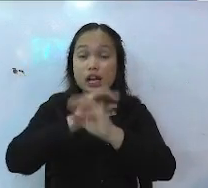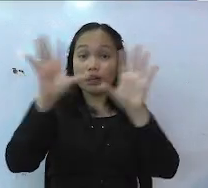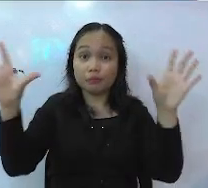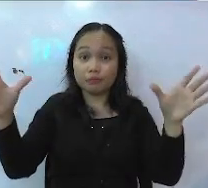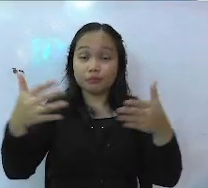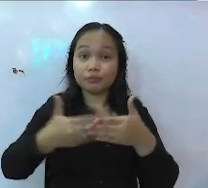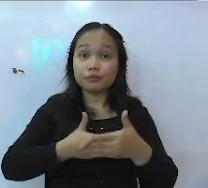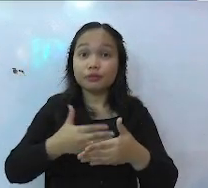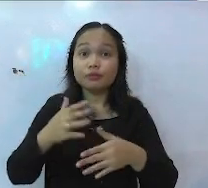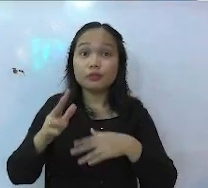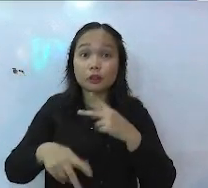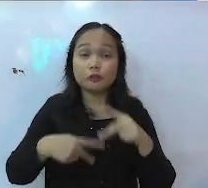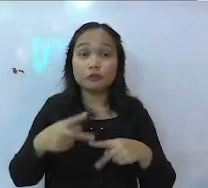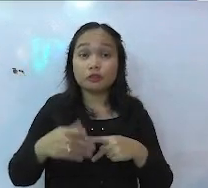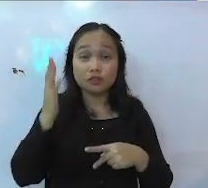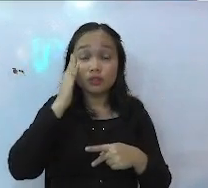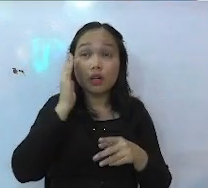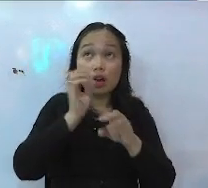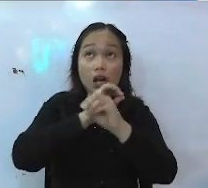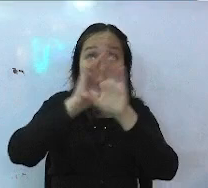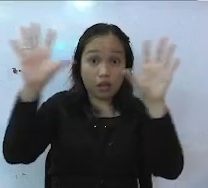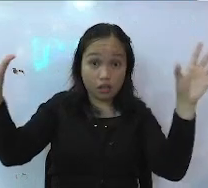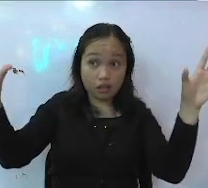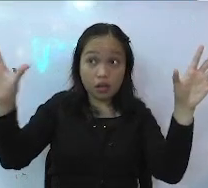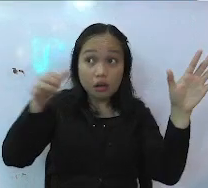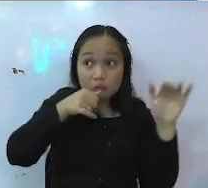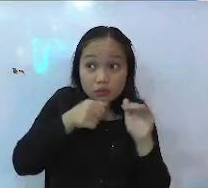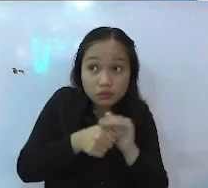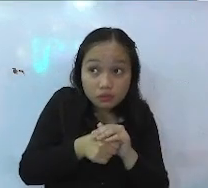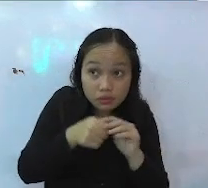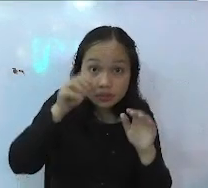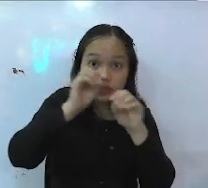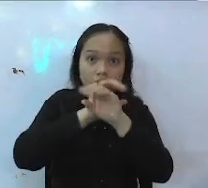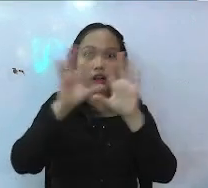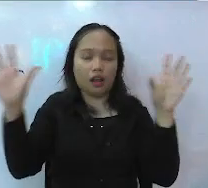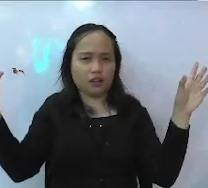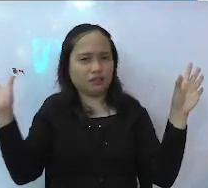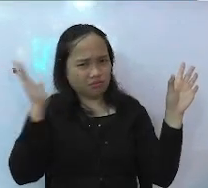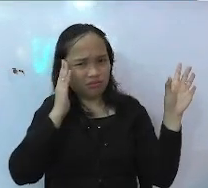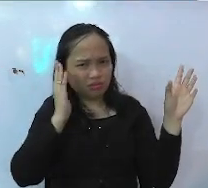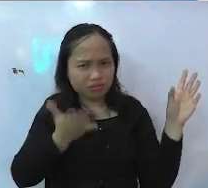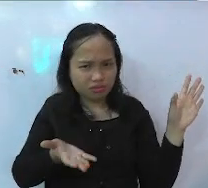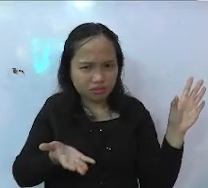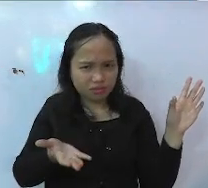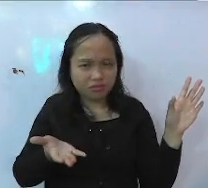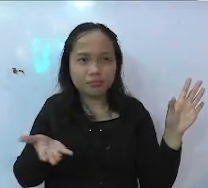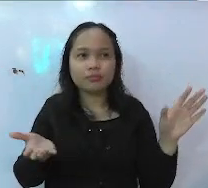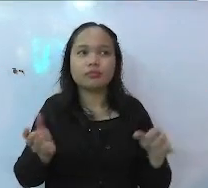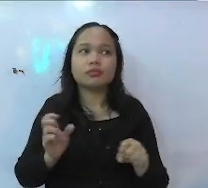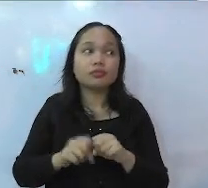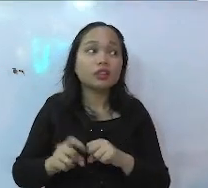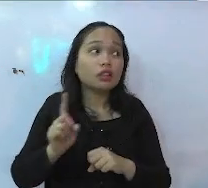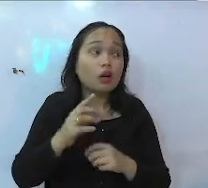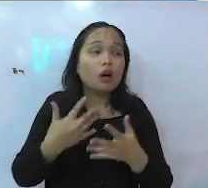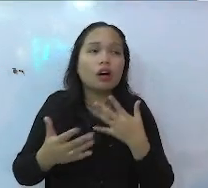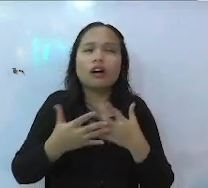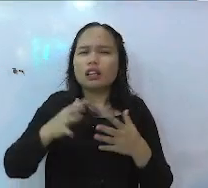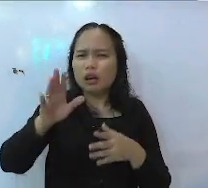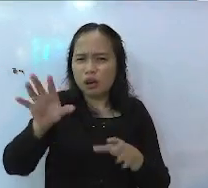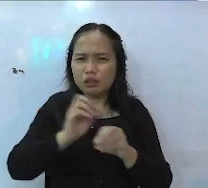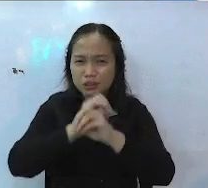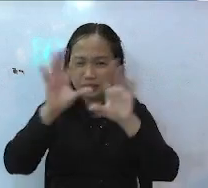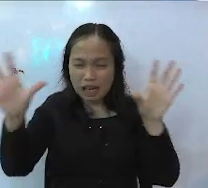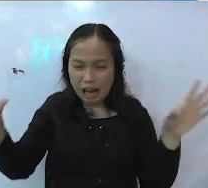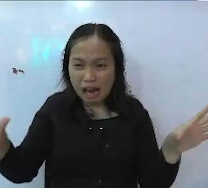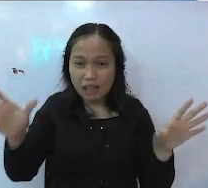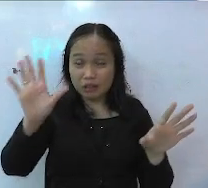eh nakita ka ba n nagsa-sign na nakatago tinatago sir o ay kahit na kahit paanong Tago mo sa noo mo magsa-sign